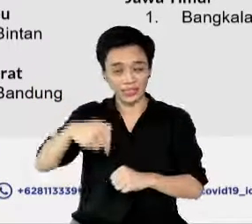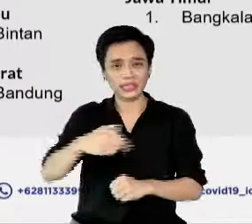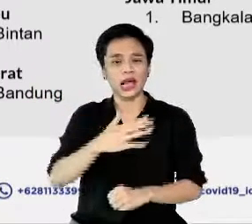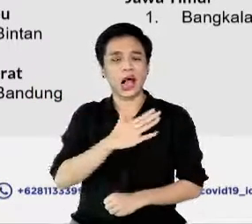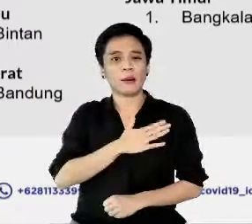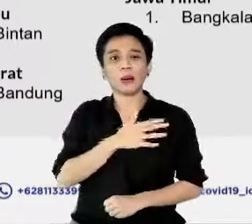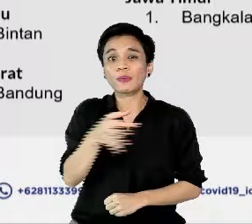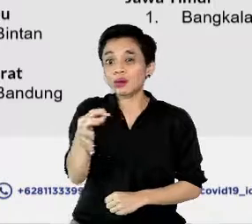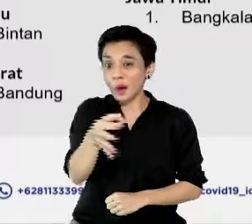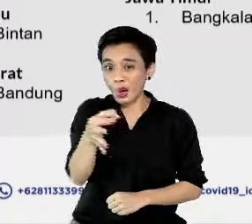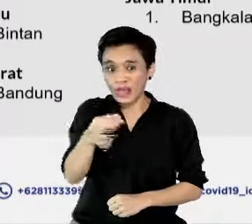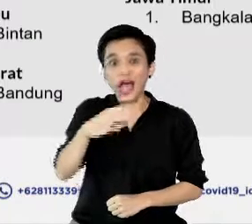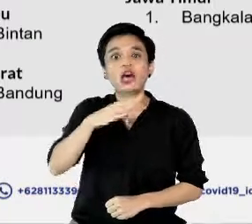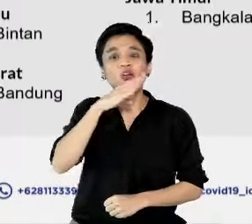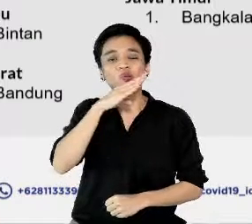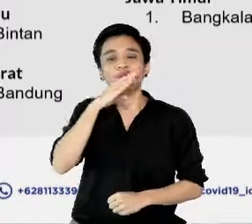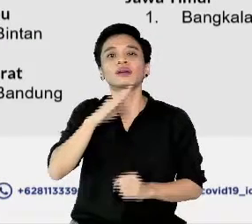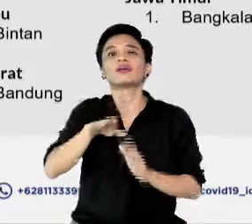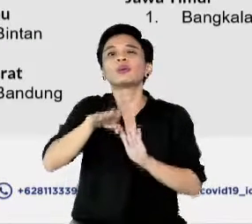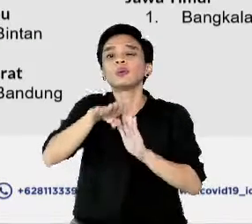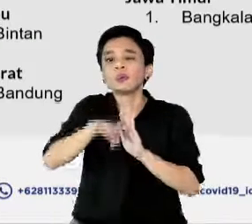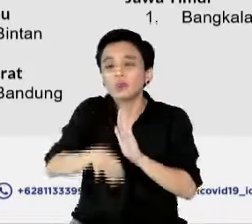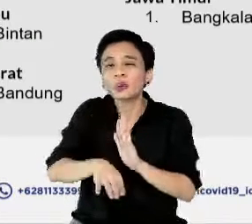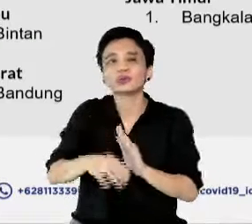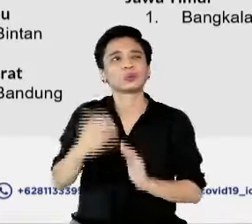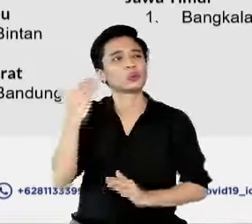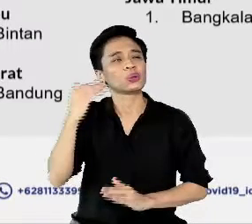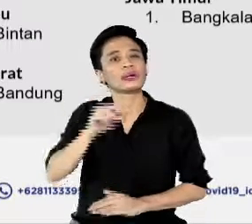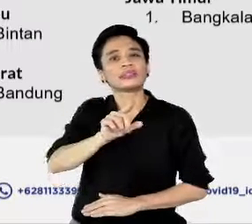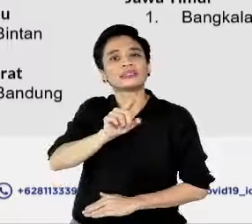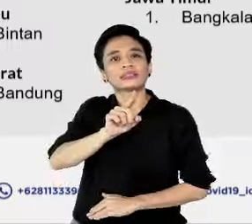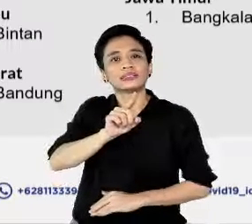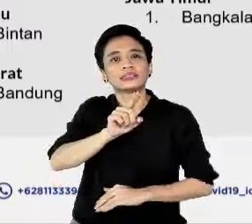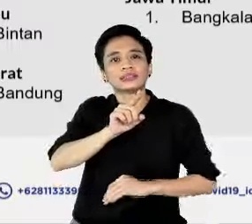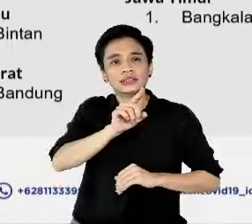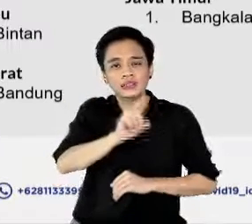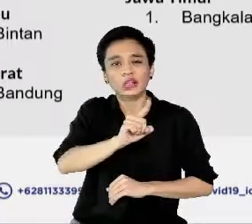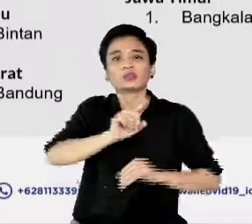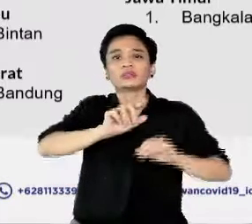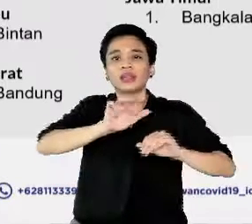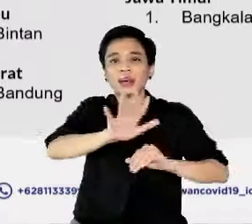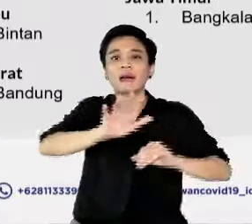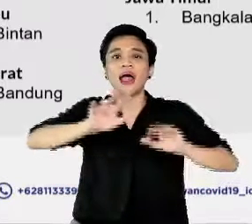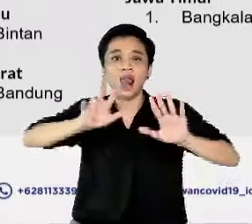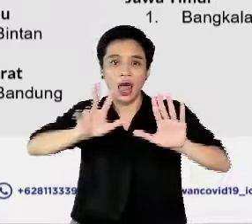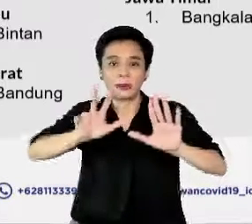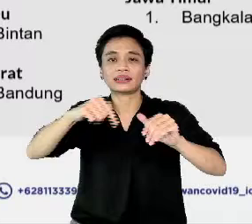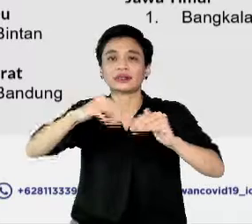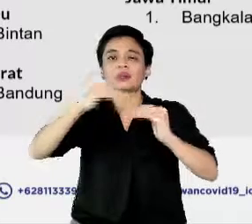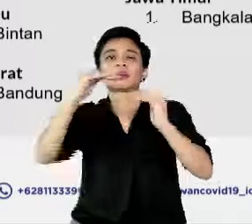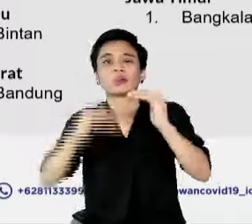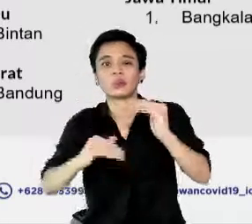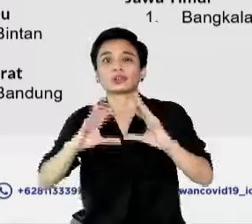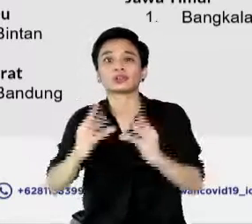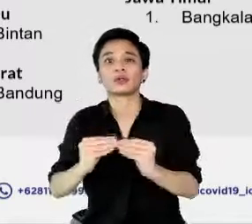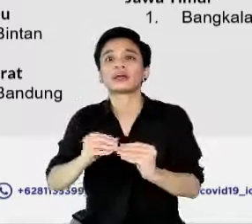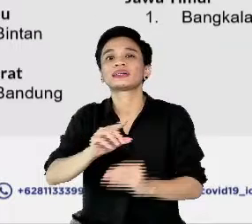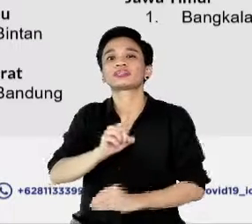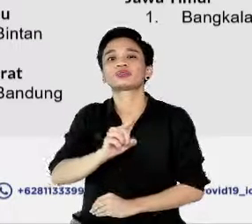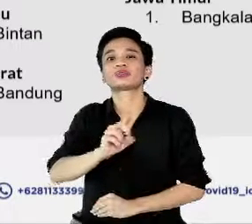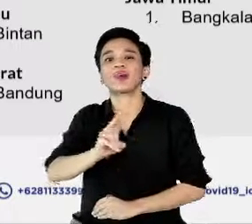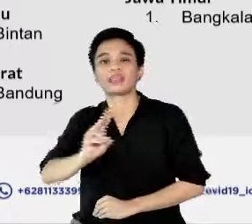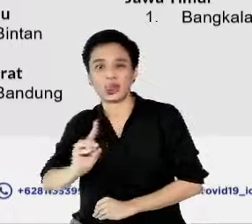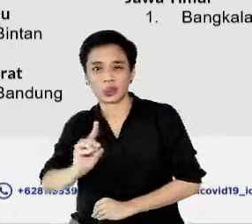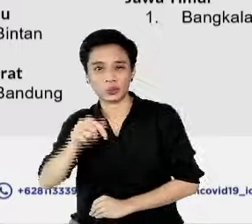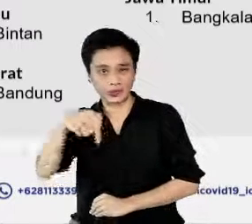kabupaten kota berzona kuning yaitu dari 190 158 menjadi 121